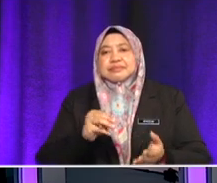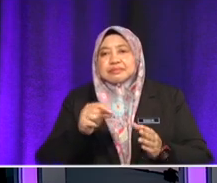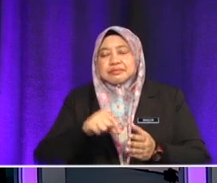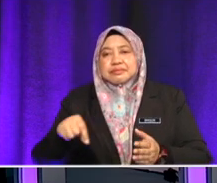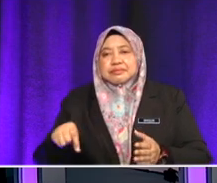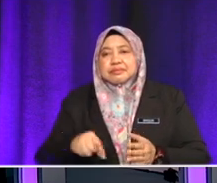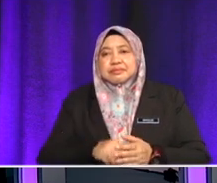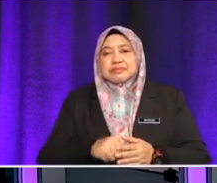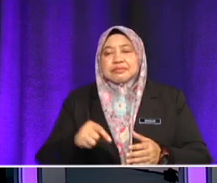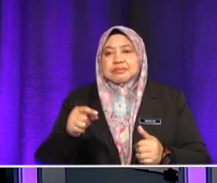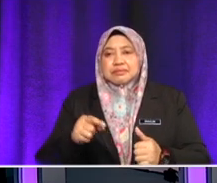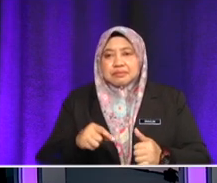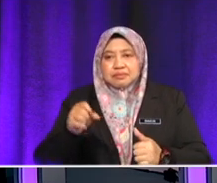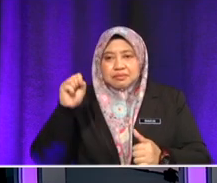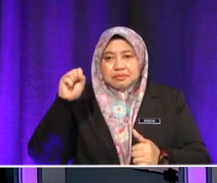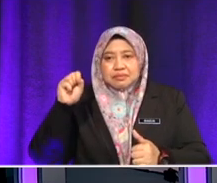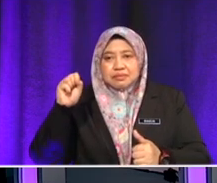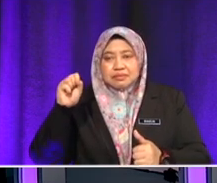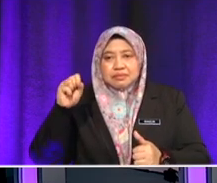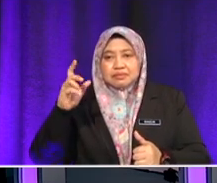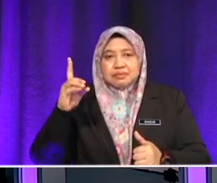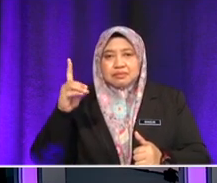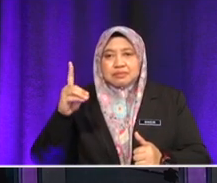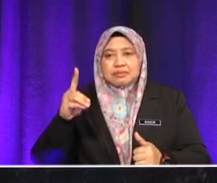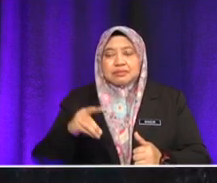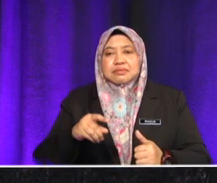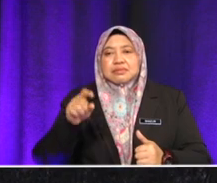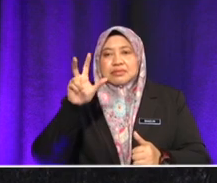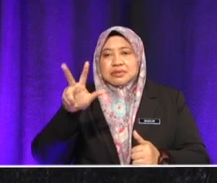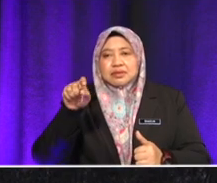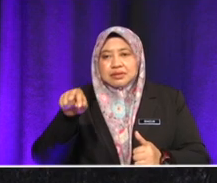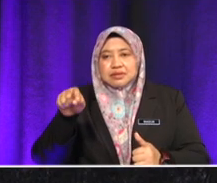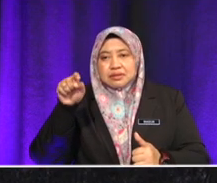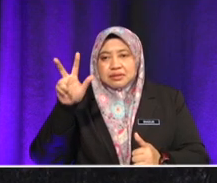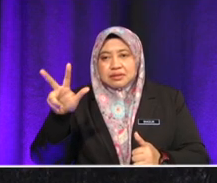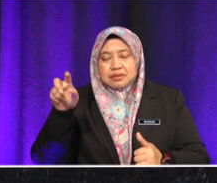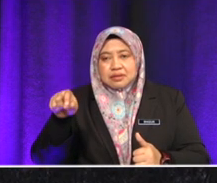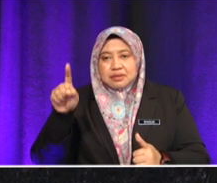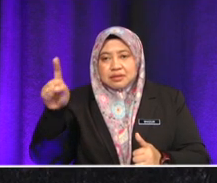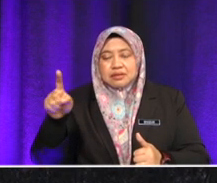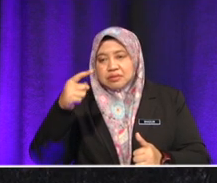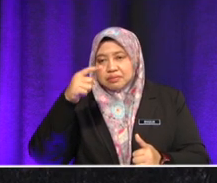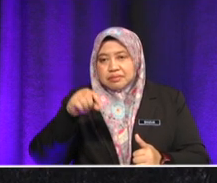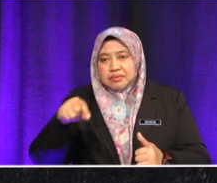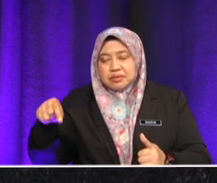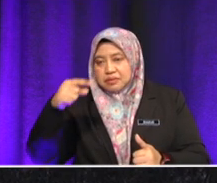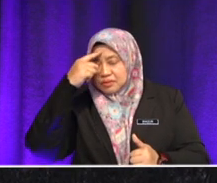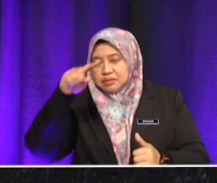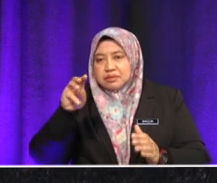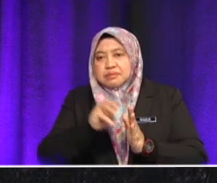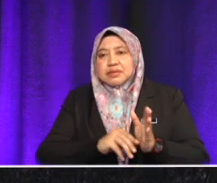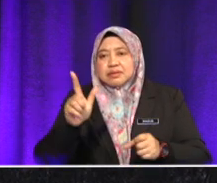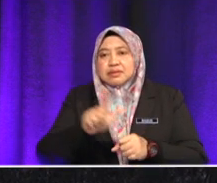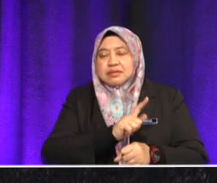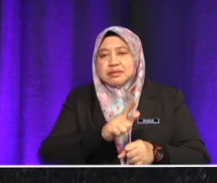kepada standard pembelajaran 3.3.1 yaitu menulis untuk melengkapkan maklumat diri